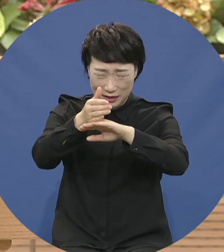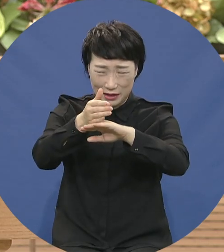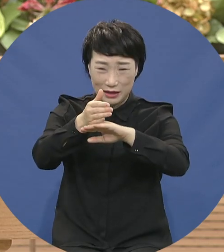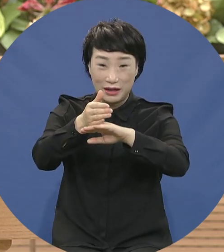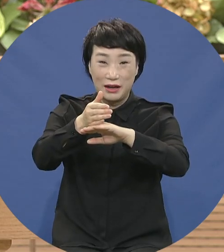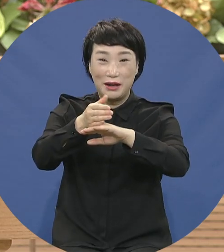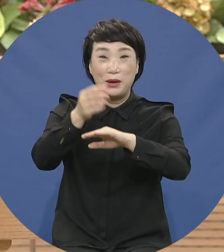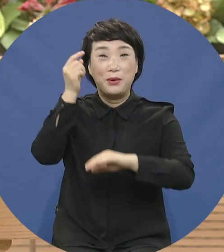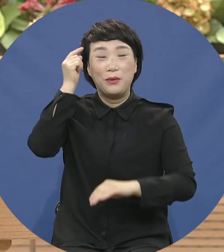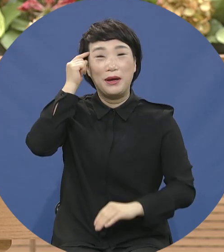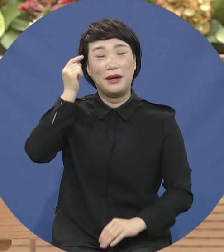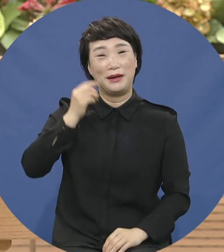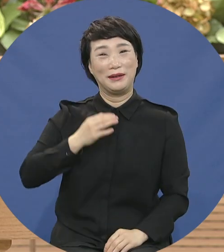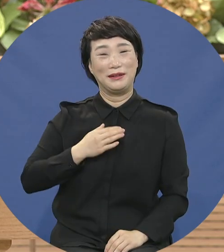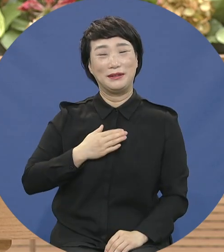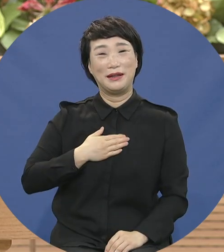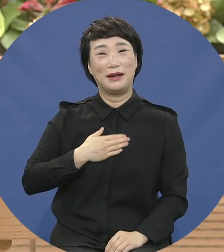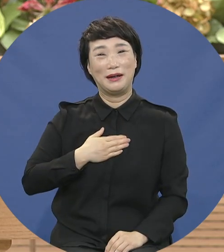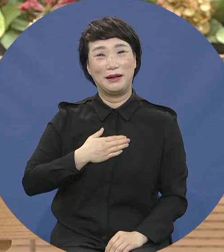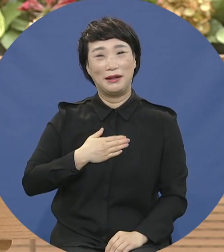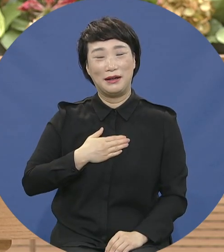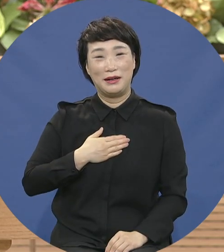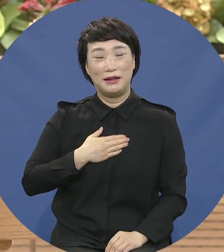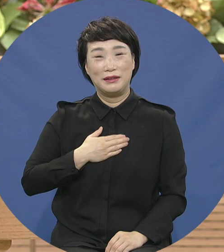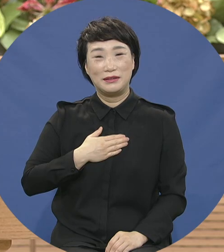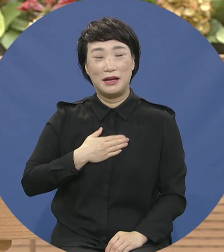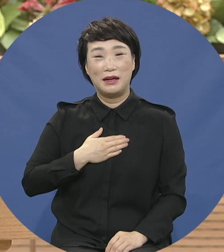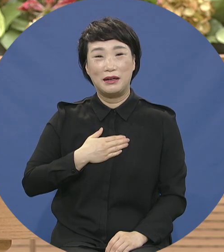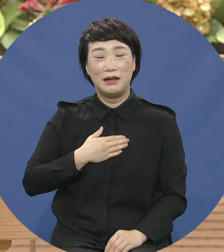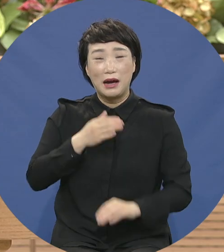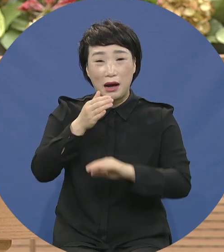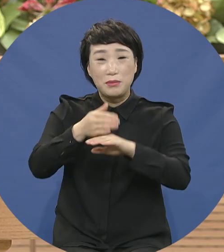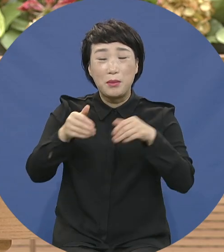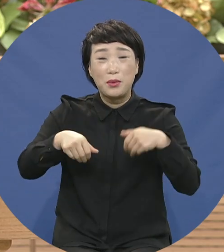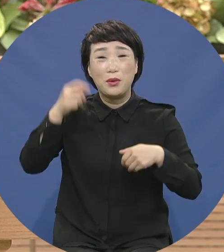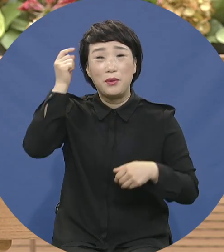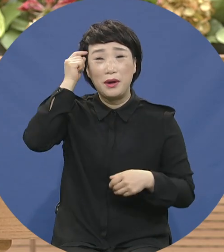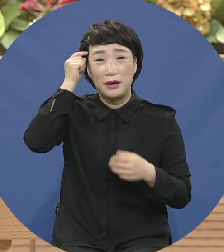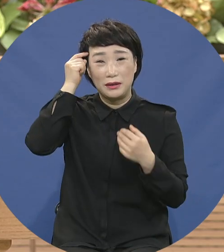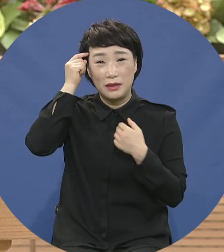감사하리로다. 왜 감사해야 되느냐? 응?